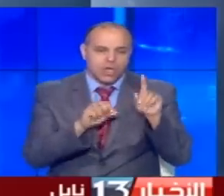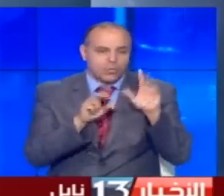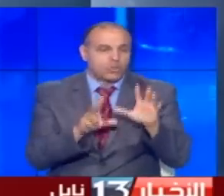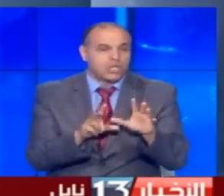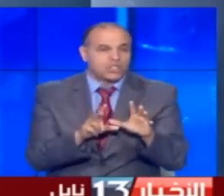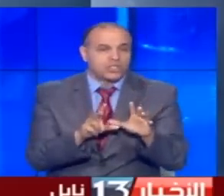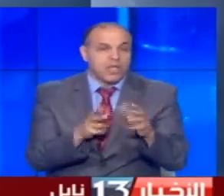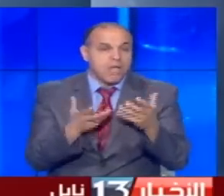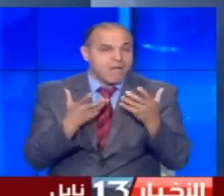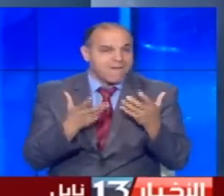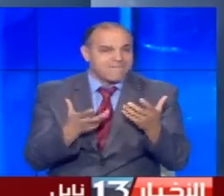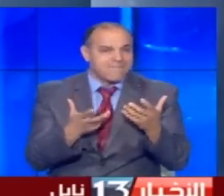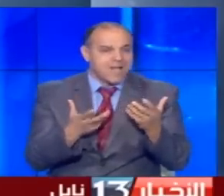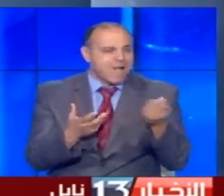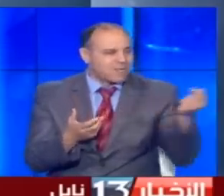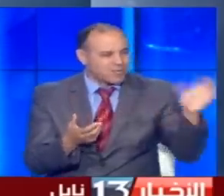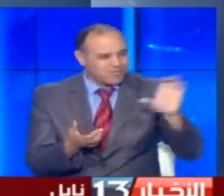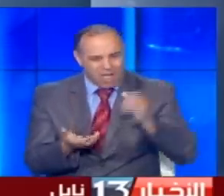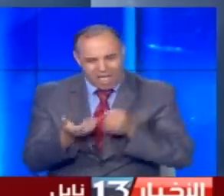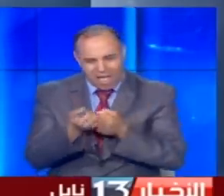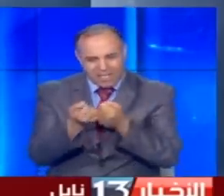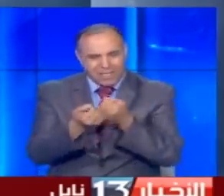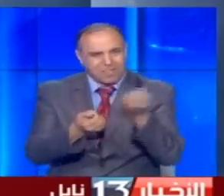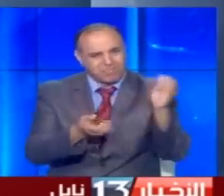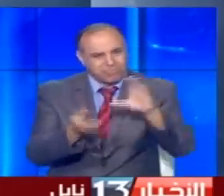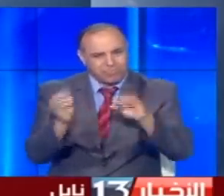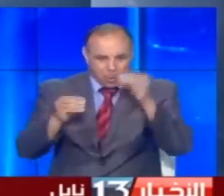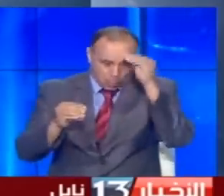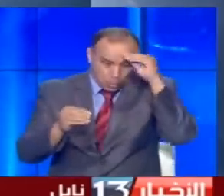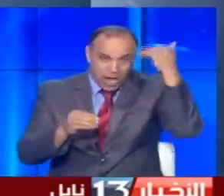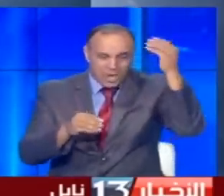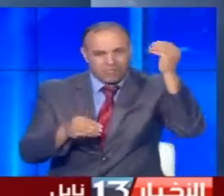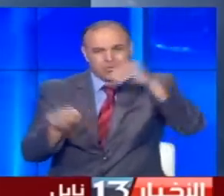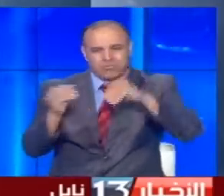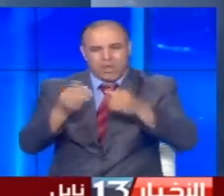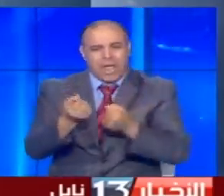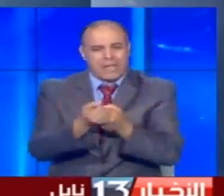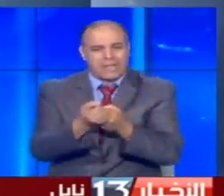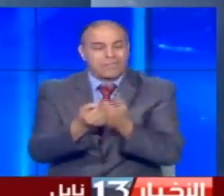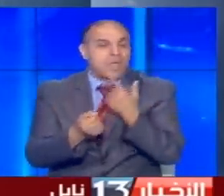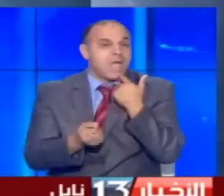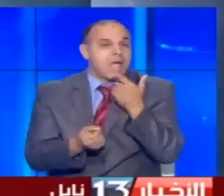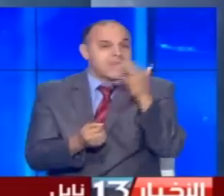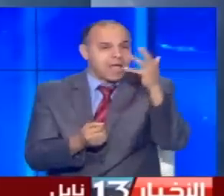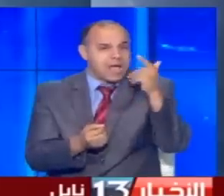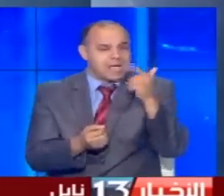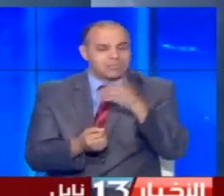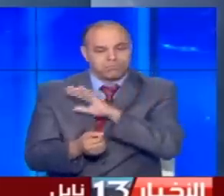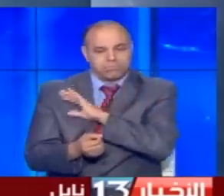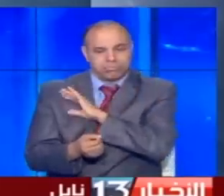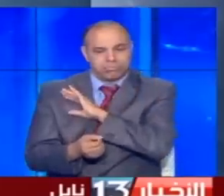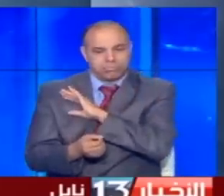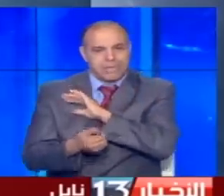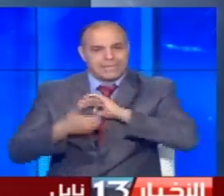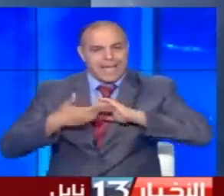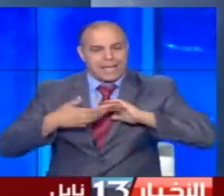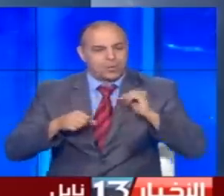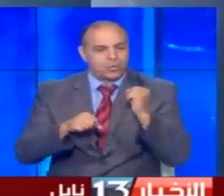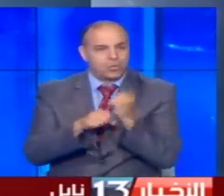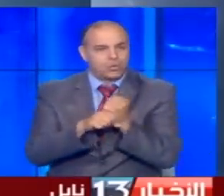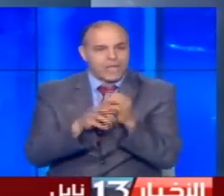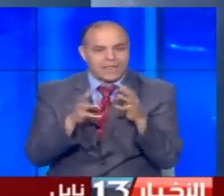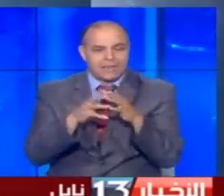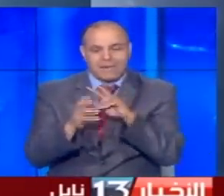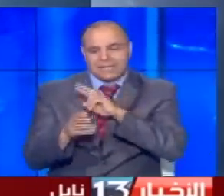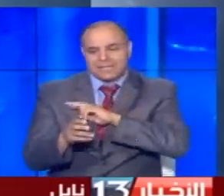لتقبل التبرعات من المواطنين داخل تونس وخارجها ليكون هذا الحساب تحت تصرف الاتحاد التونسي للضمان